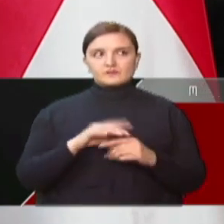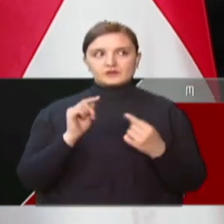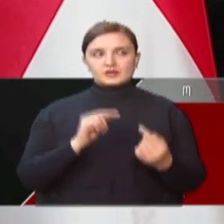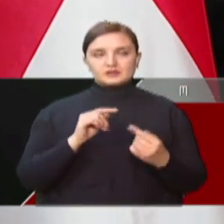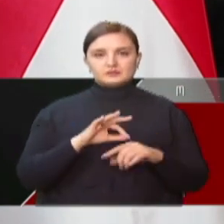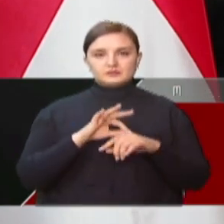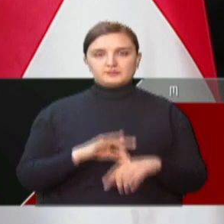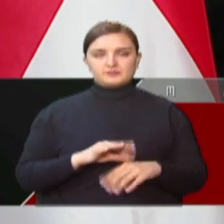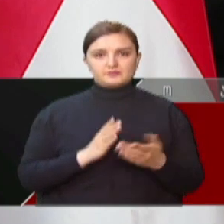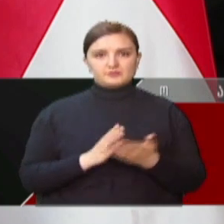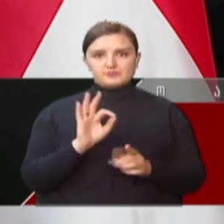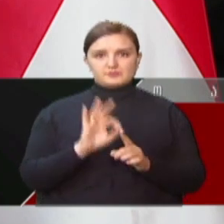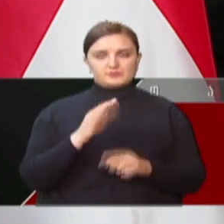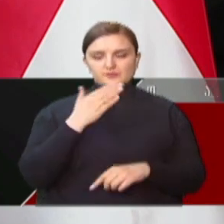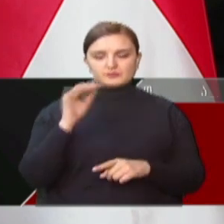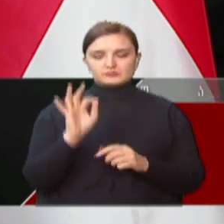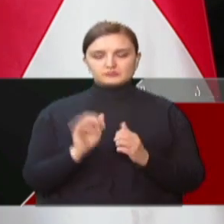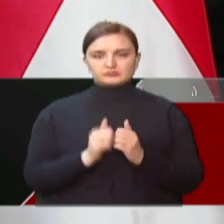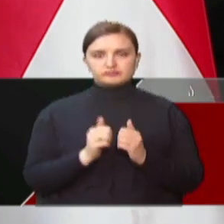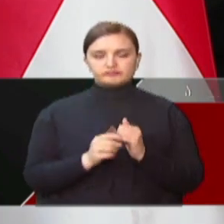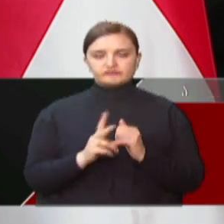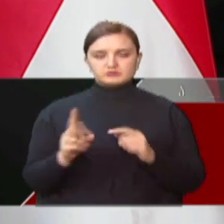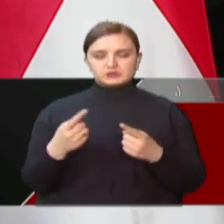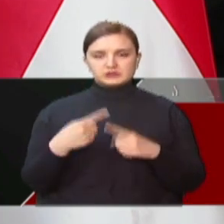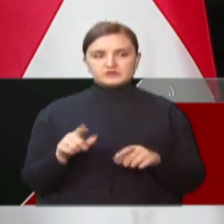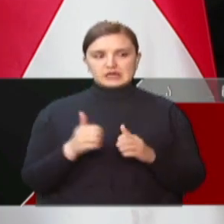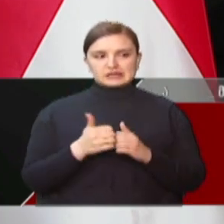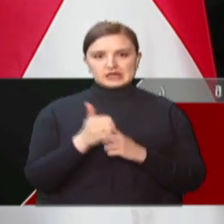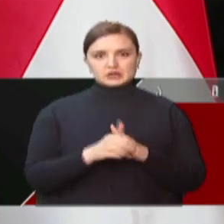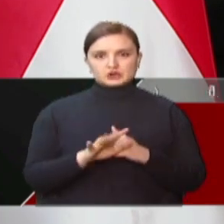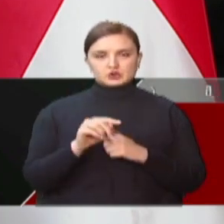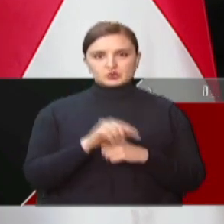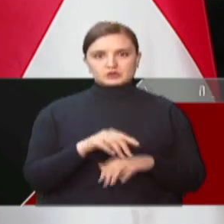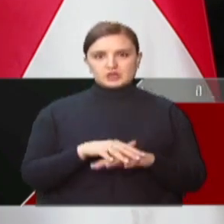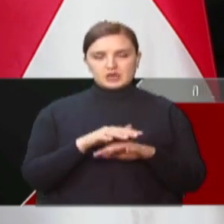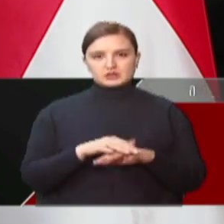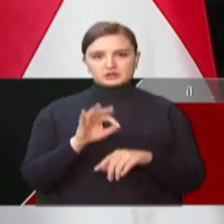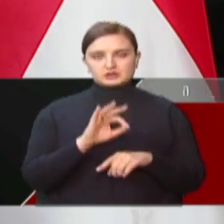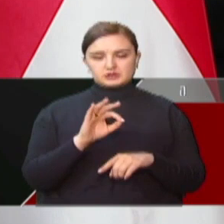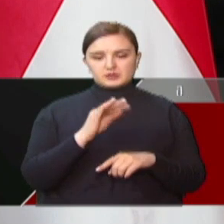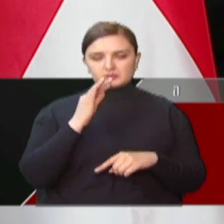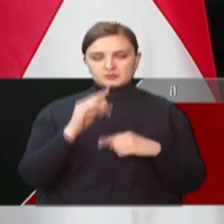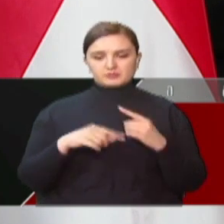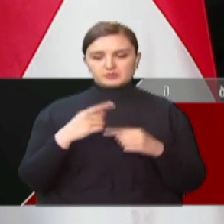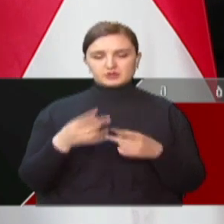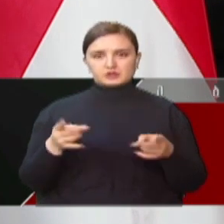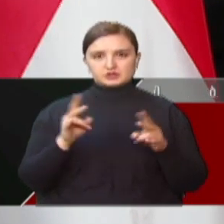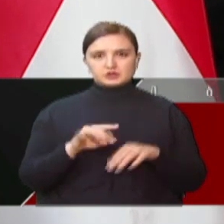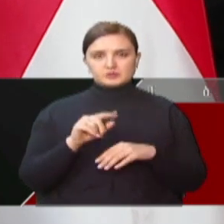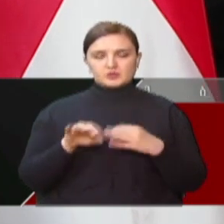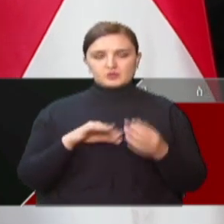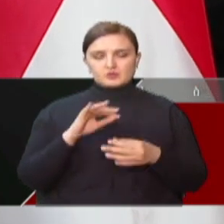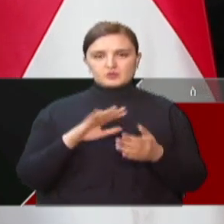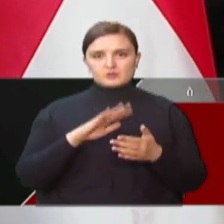ემსახურება. ზოგადად უფრო ხშირად ემსახურება იმას, რომ ვინმე სხვა მარ დაგასწროს ამ აქციის დაანონსება და მე რჩება ასე დაანონსებული